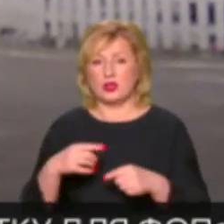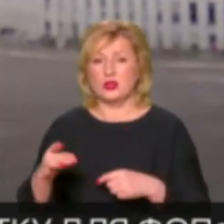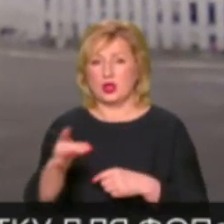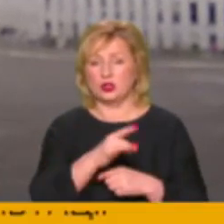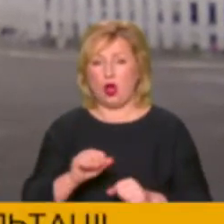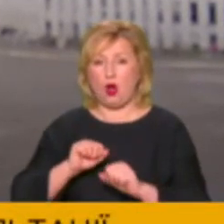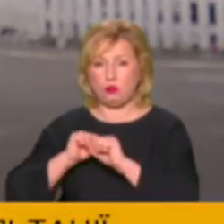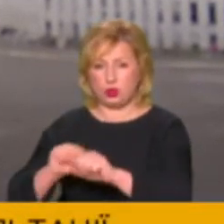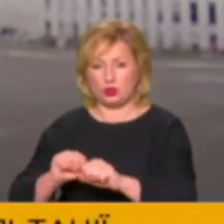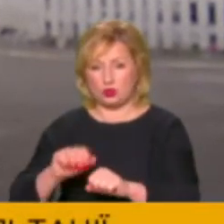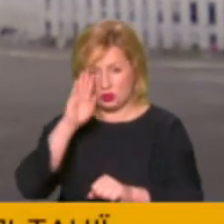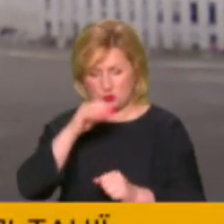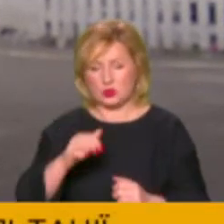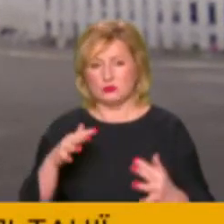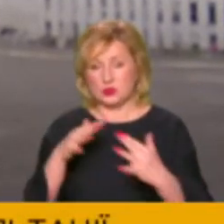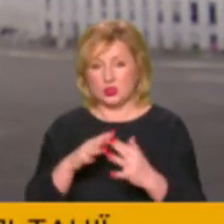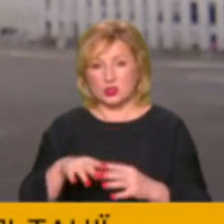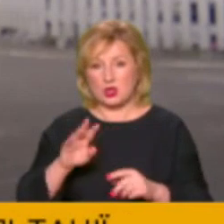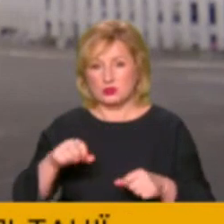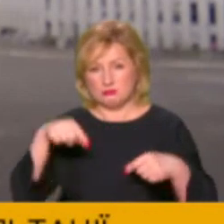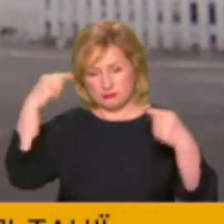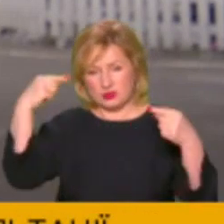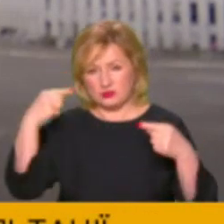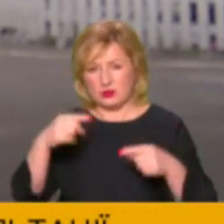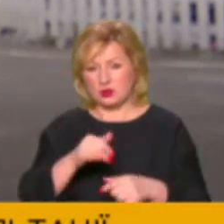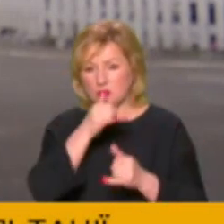Воно вже трошки засипалось, воно було більше.